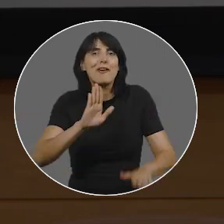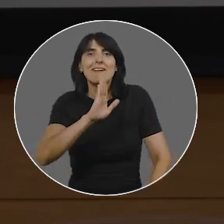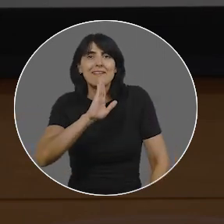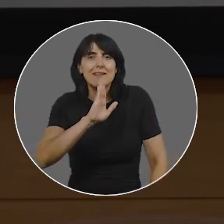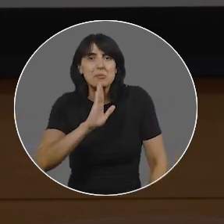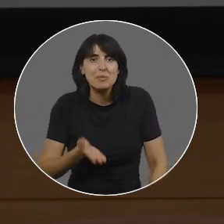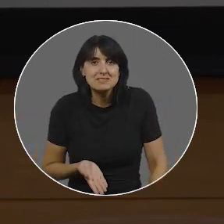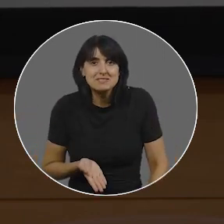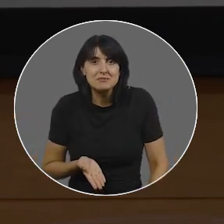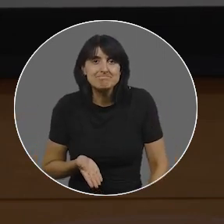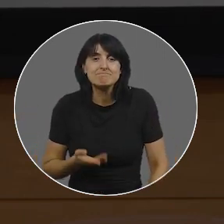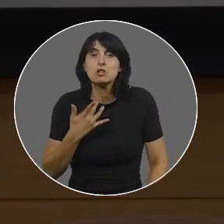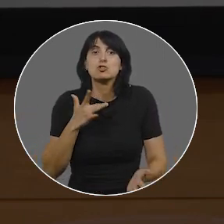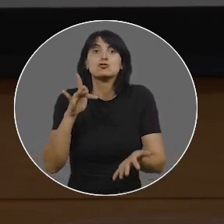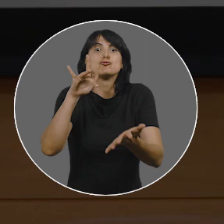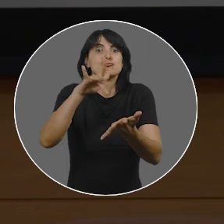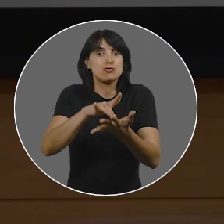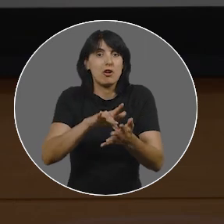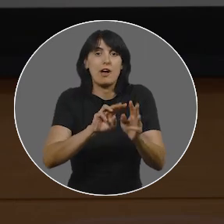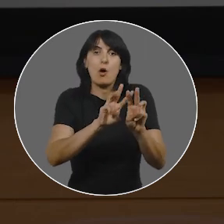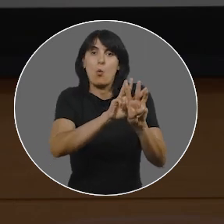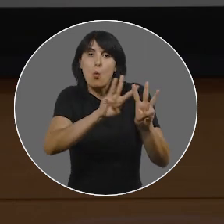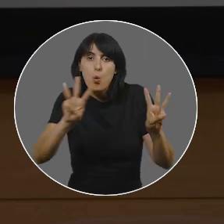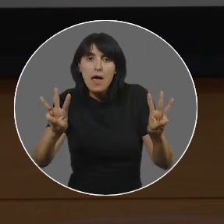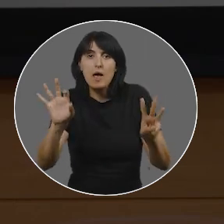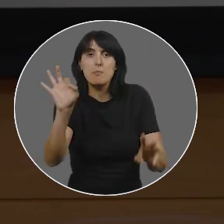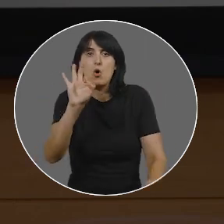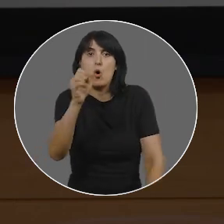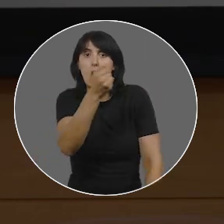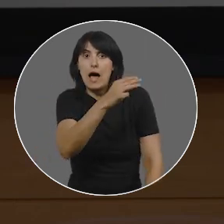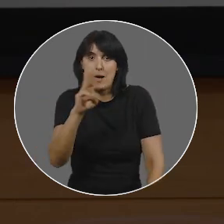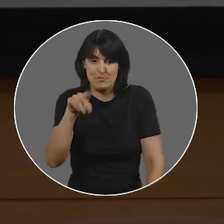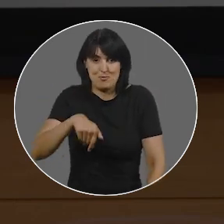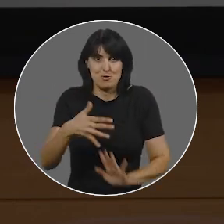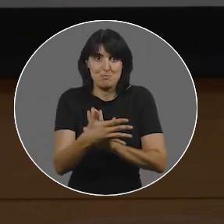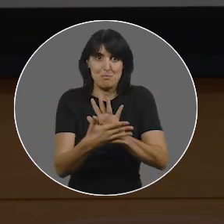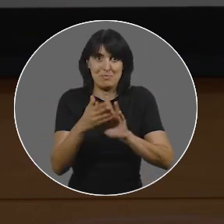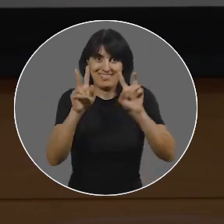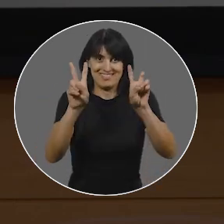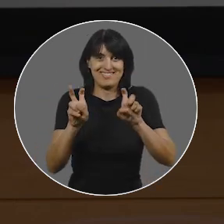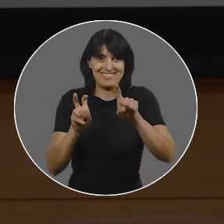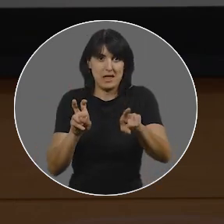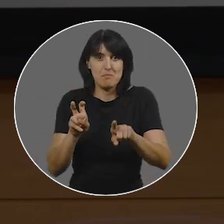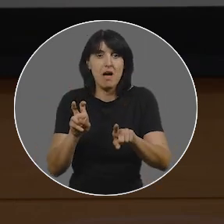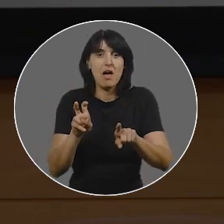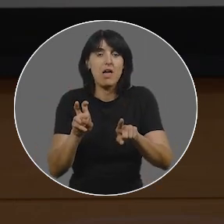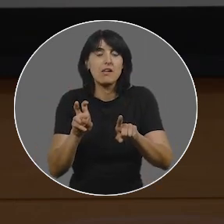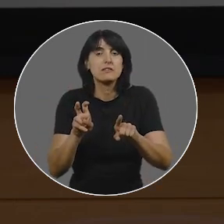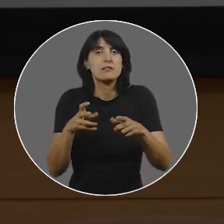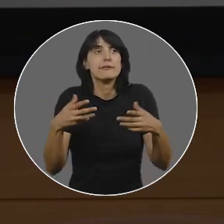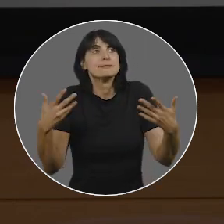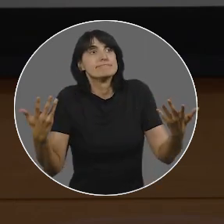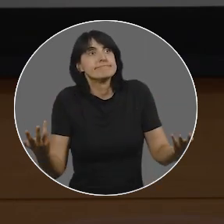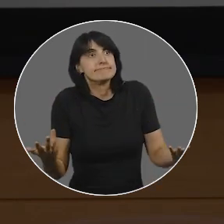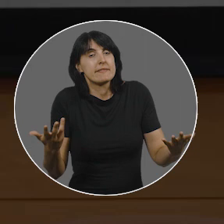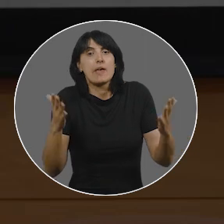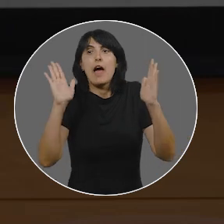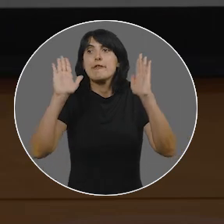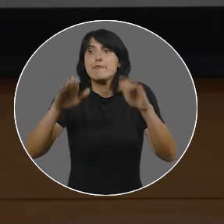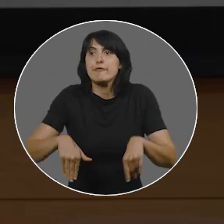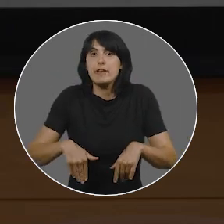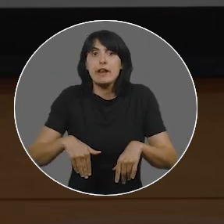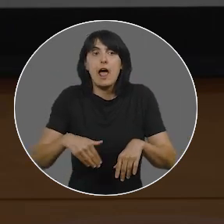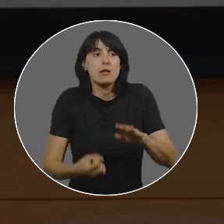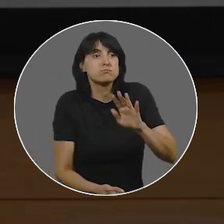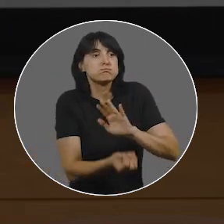què passa? Que en el moment de fer un web o una aplicació, que és el que ens ocupa avui, doncs resulta que